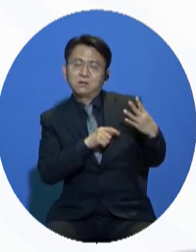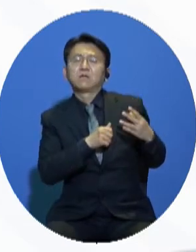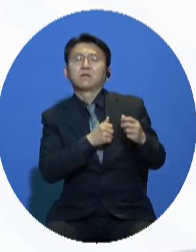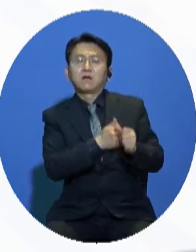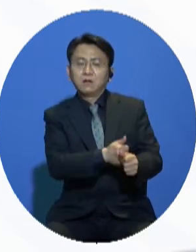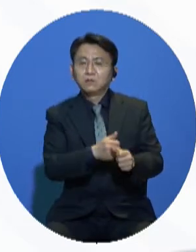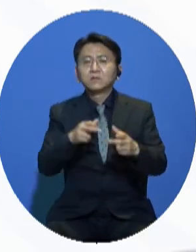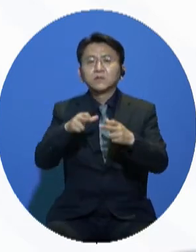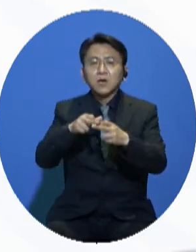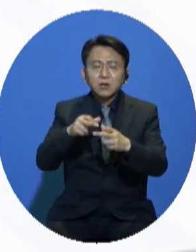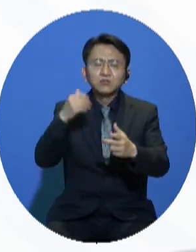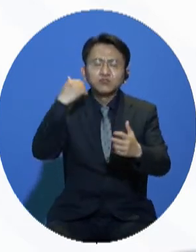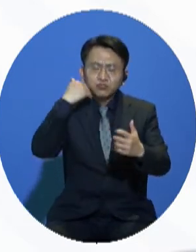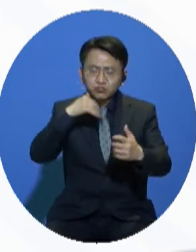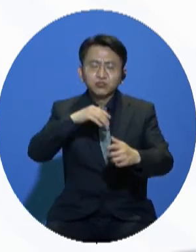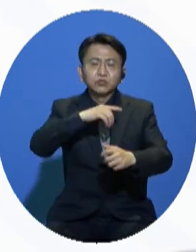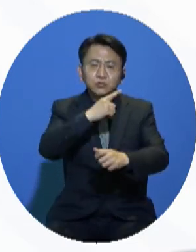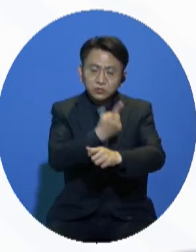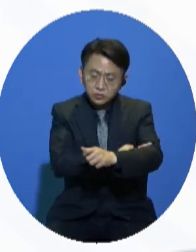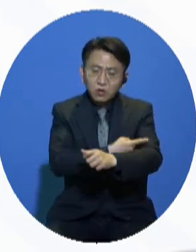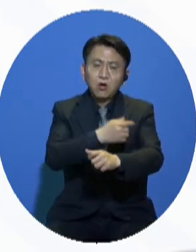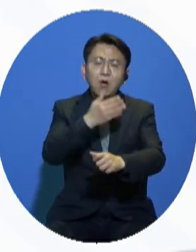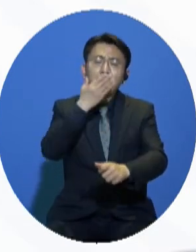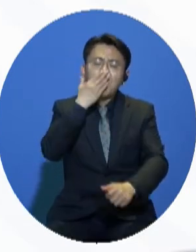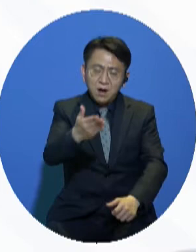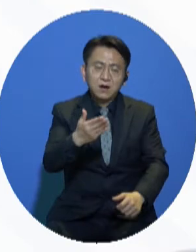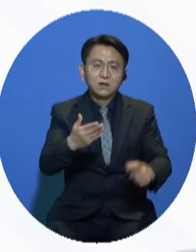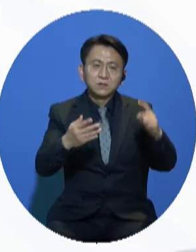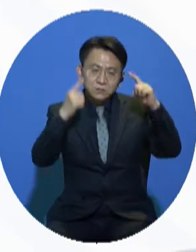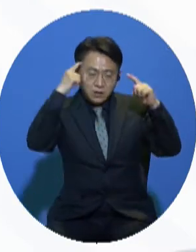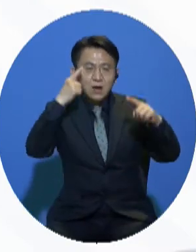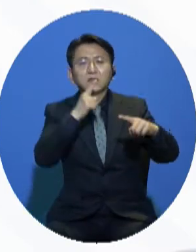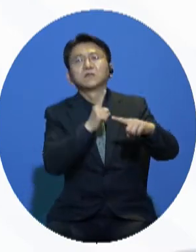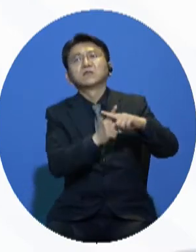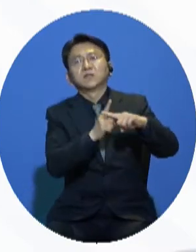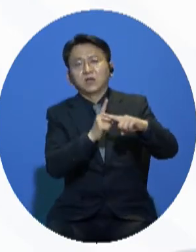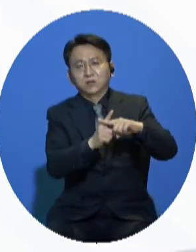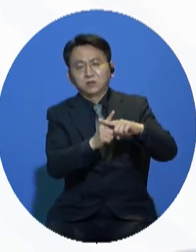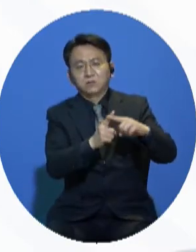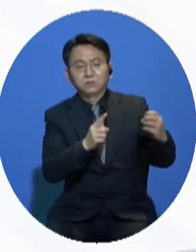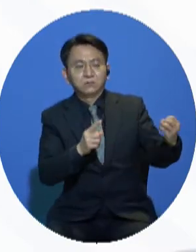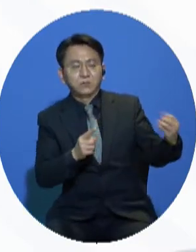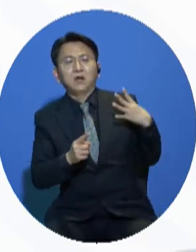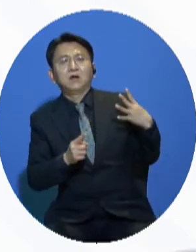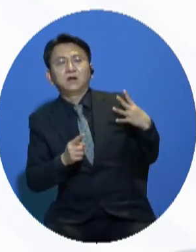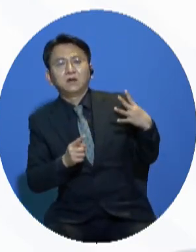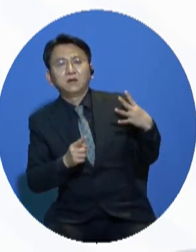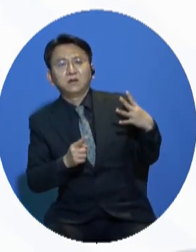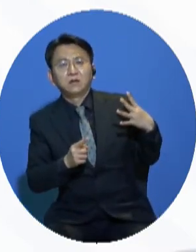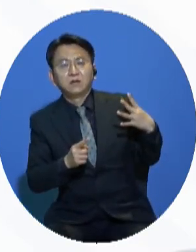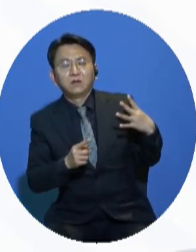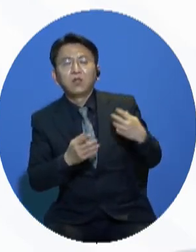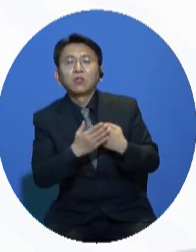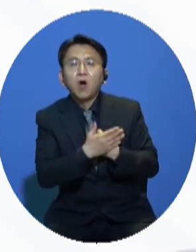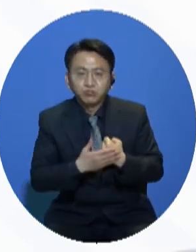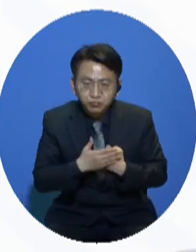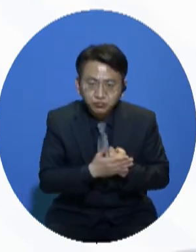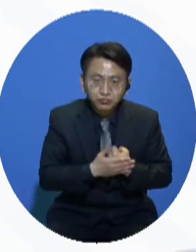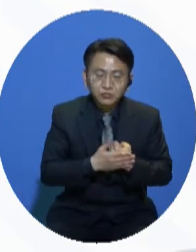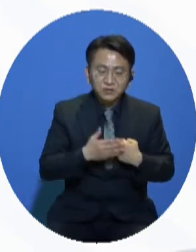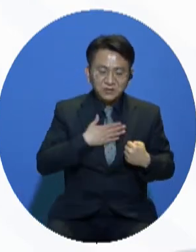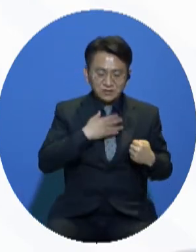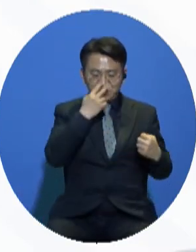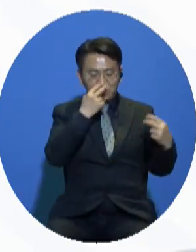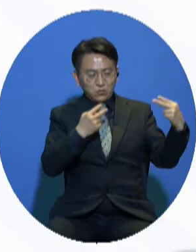say, 장애인들도 Yeah, 능력이 maybe 있는 he had to 사람들이다라고 respect me. 긍정적인 He had 반응을 to 보였다는 personally know 것입니다. who I was 저를 by 잘 watching 알고 있는 Paralympics.